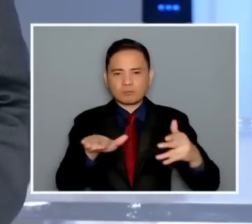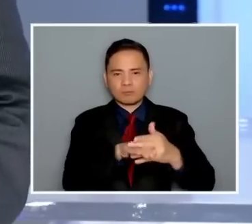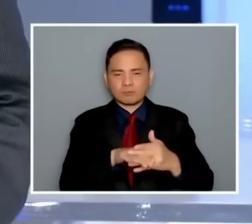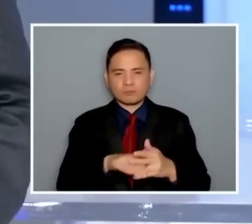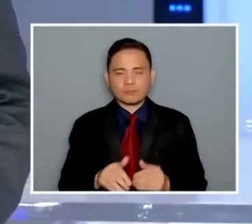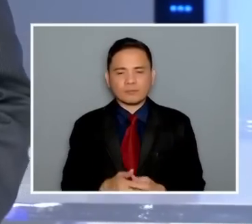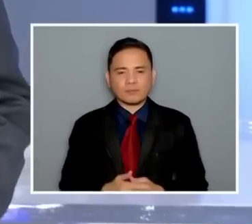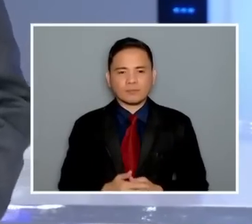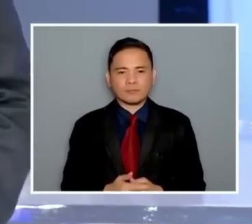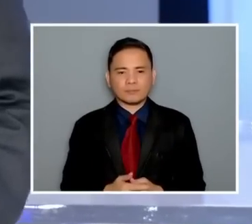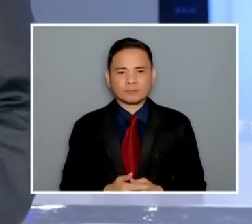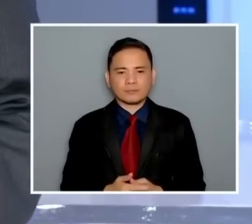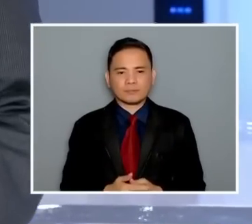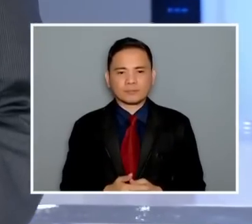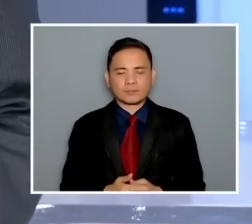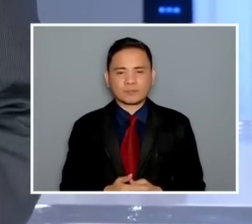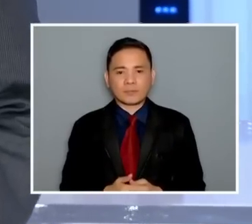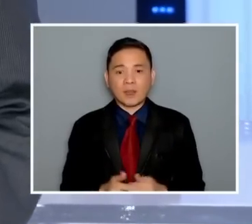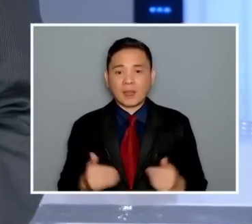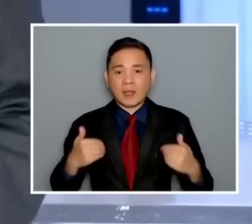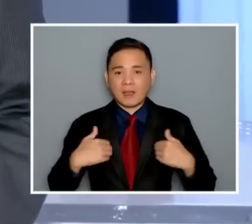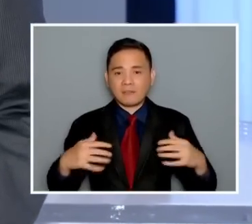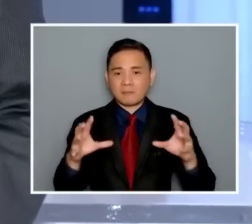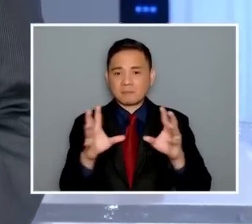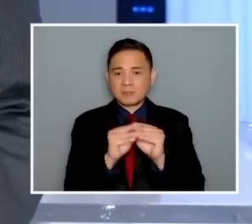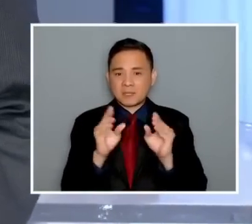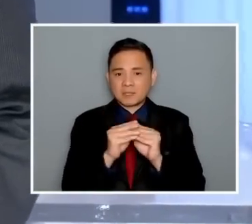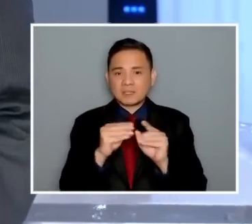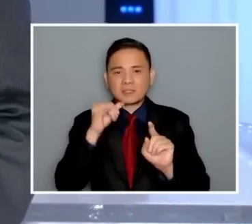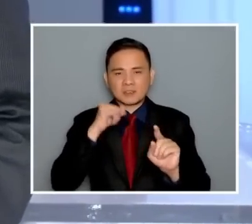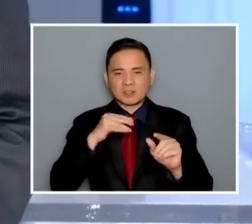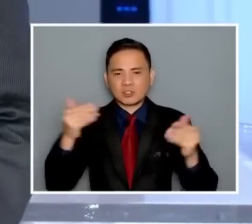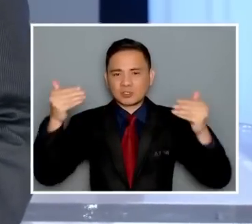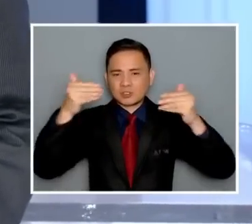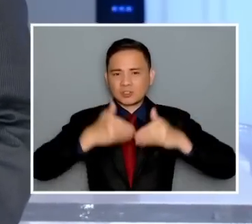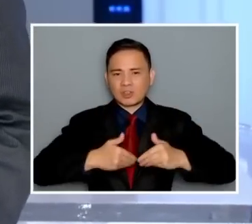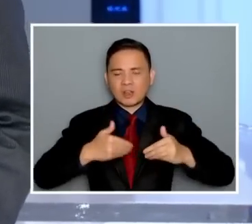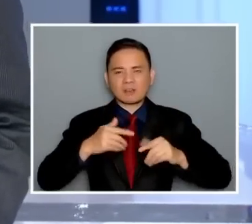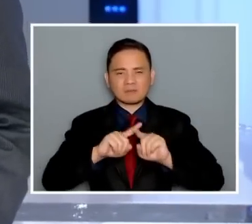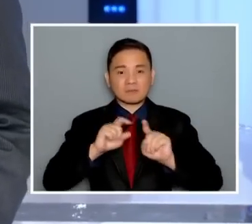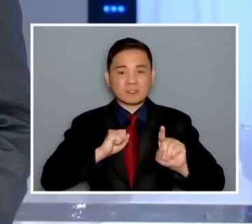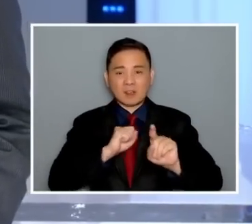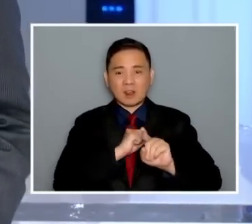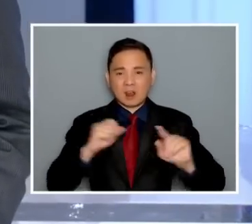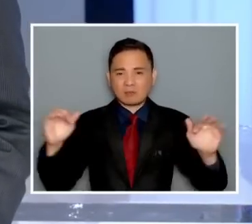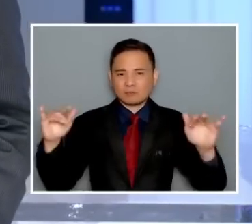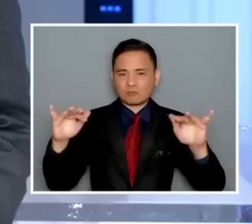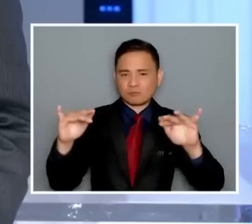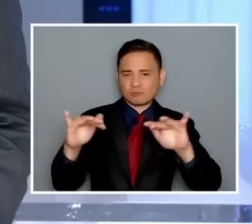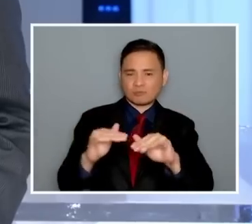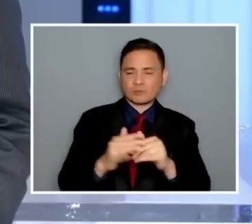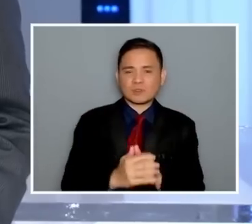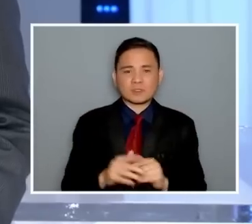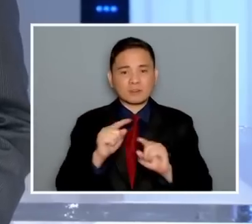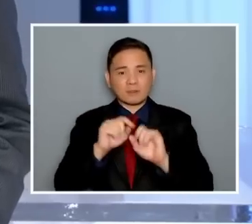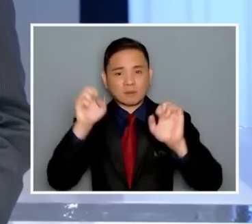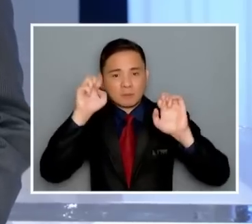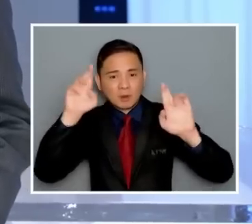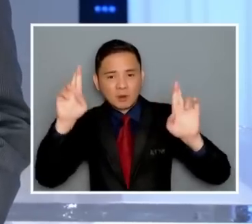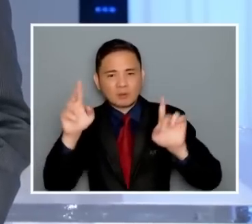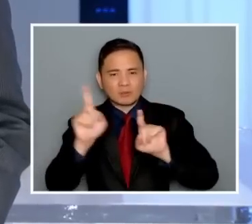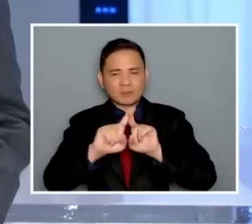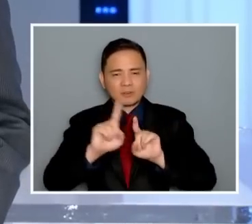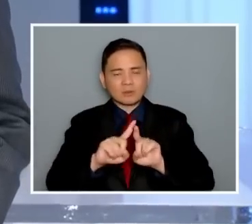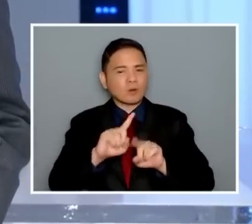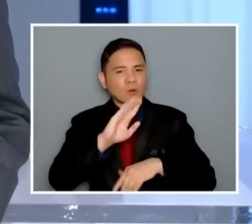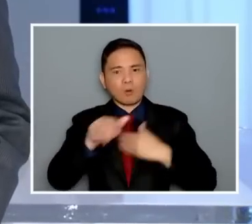Lumabas sa all-party caucus ng mga senador kagabi na karamihan o mayorya sa dumalo ay kontra sa